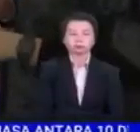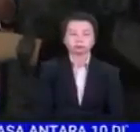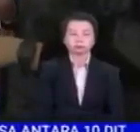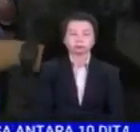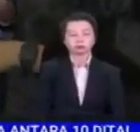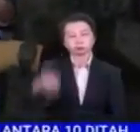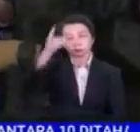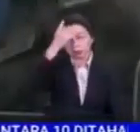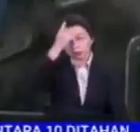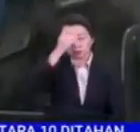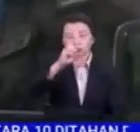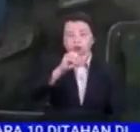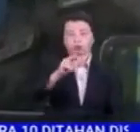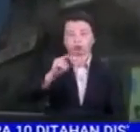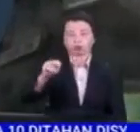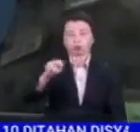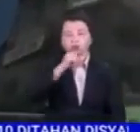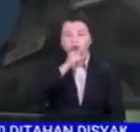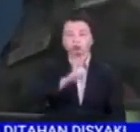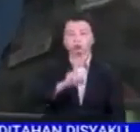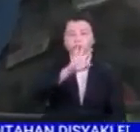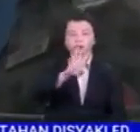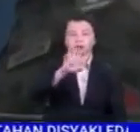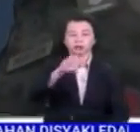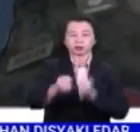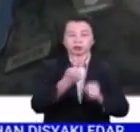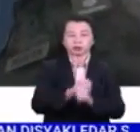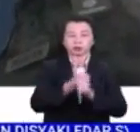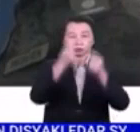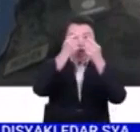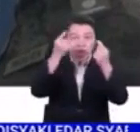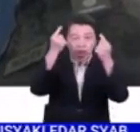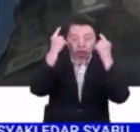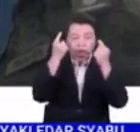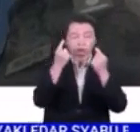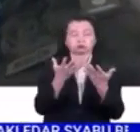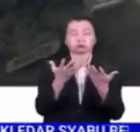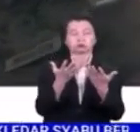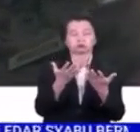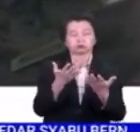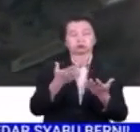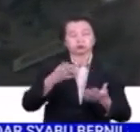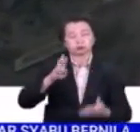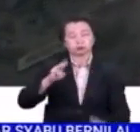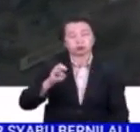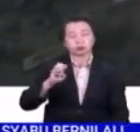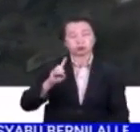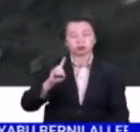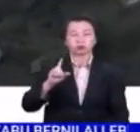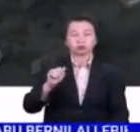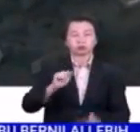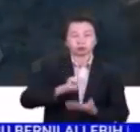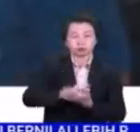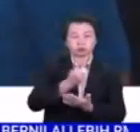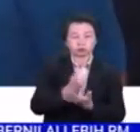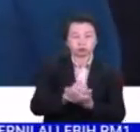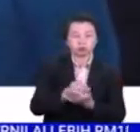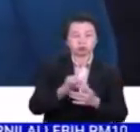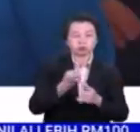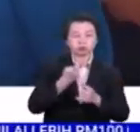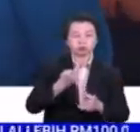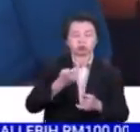J.Co on Hafidz berusia 43 tahun merupakan graduan ijazah Sarjana Muda free kau nanya dibasti of hertfordshire